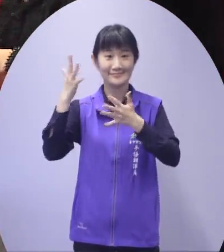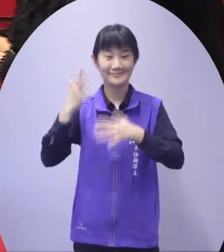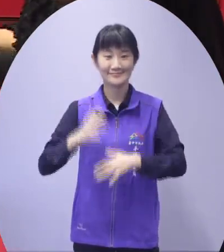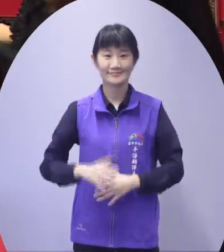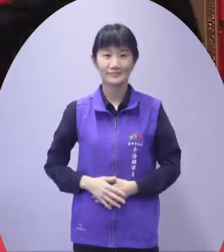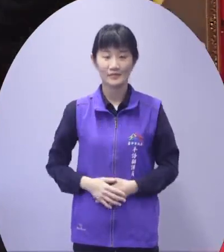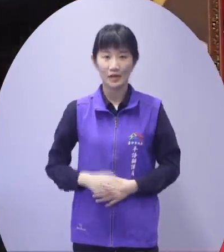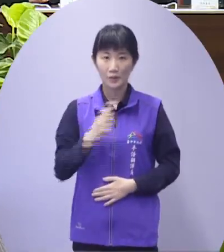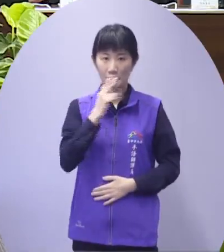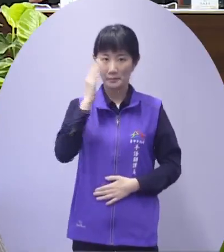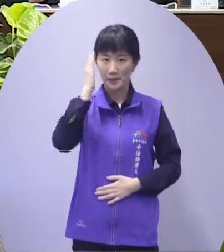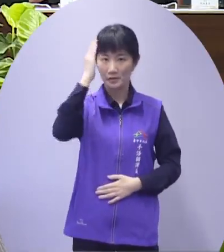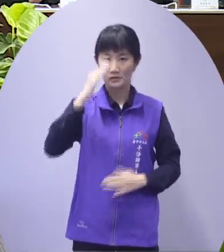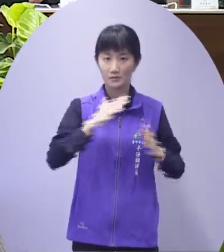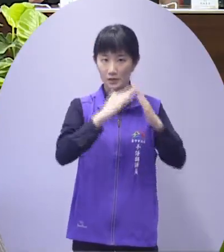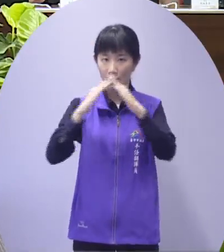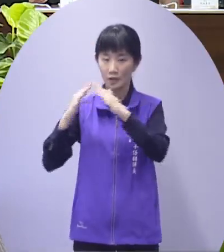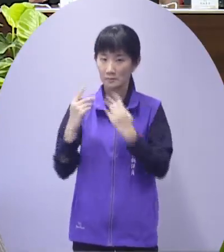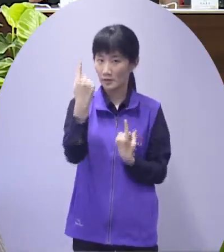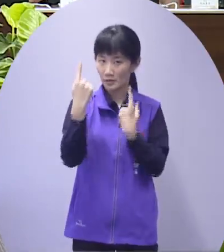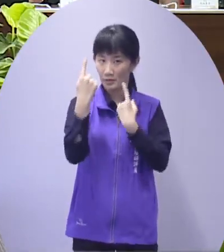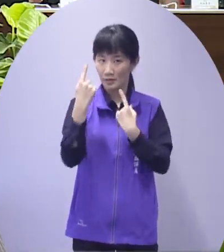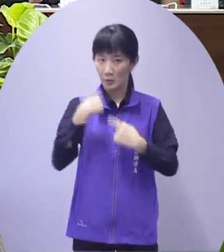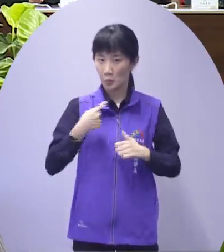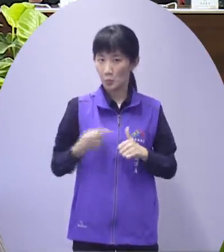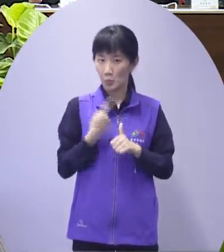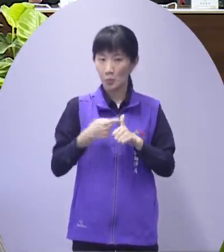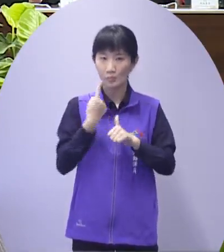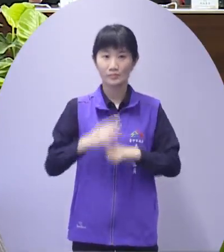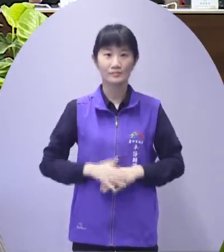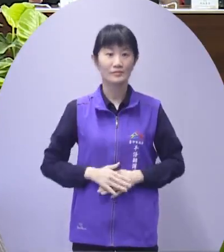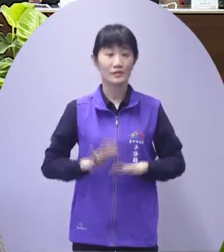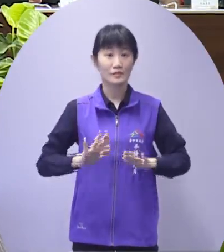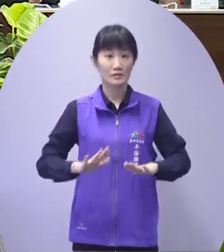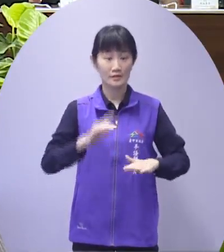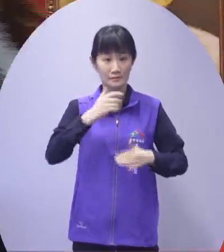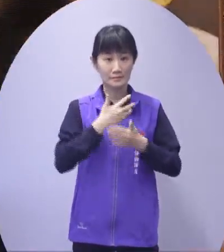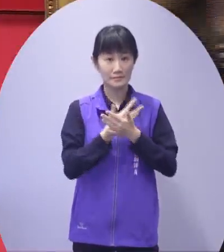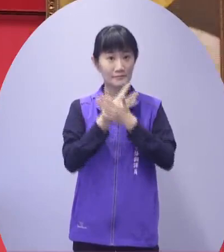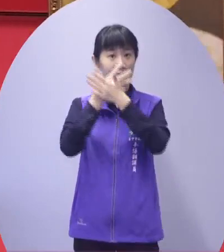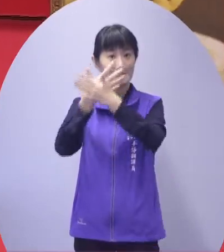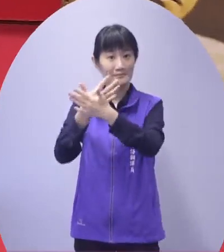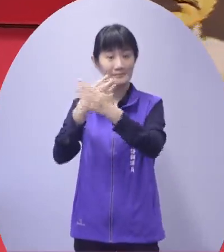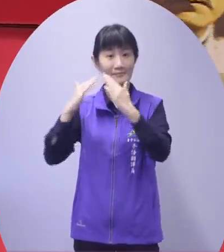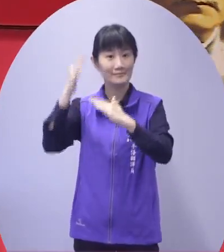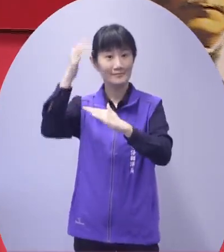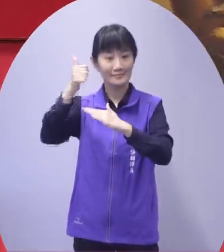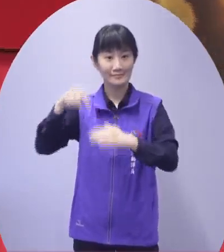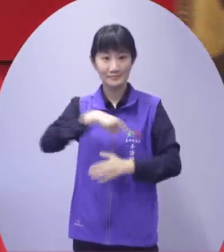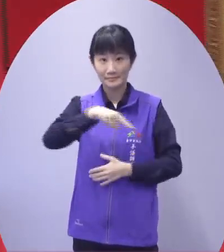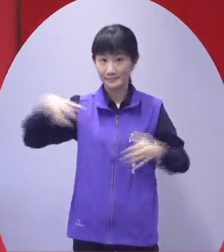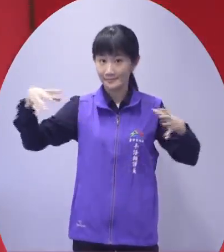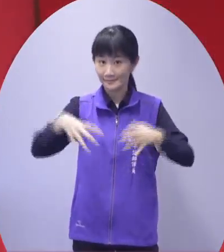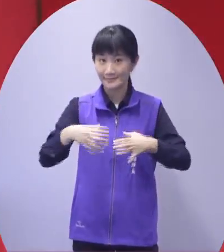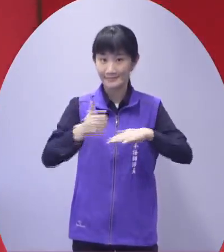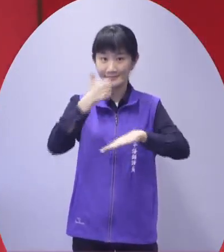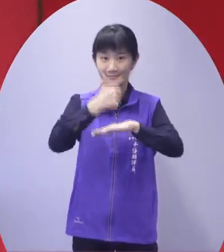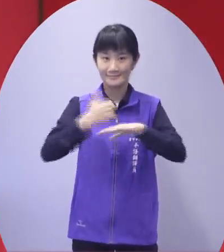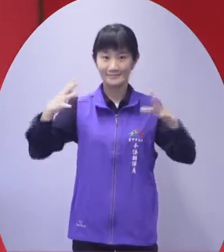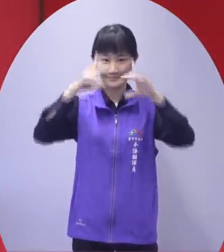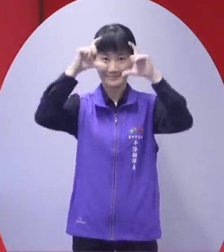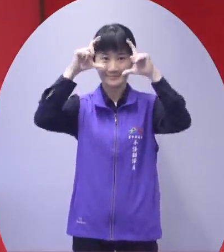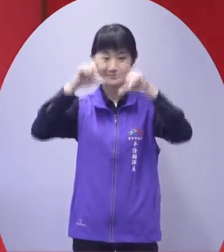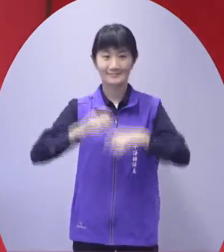戒烟服务六都第一名，请卫生局曾局长将讲座献与市长，并请同仁一同上台与市长合